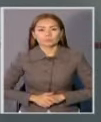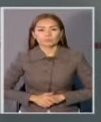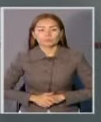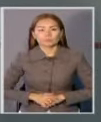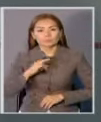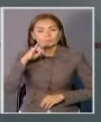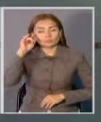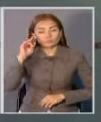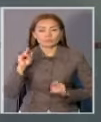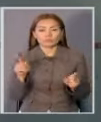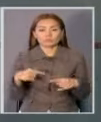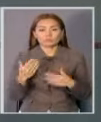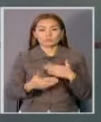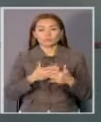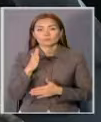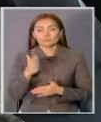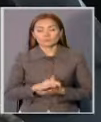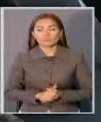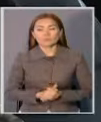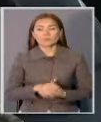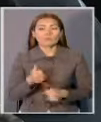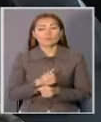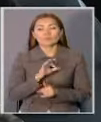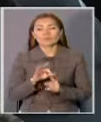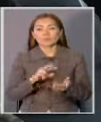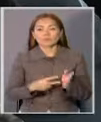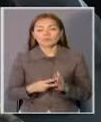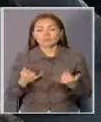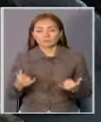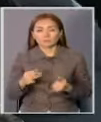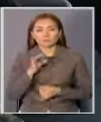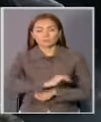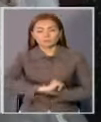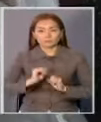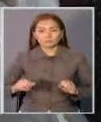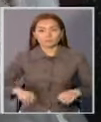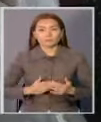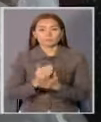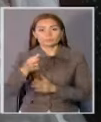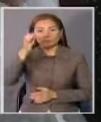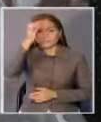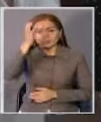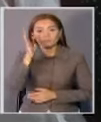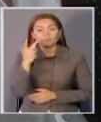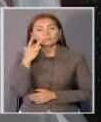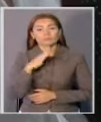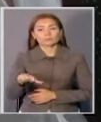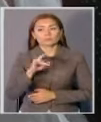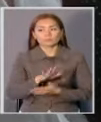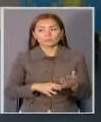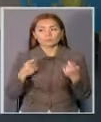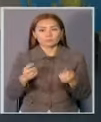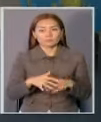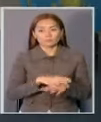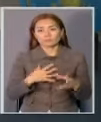вернулись в Казахстан, поднимать нашу экономику. Основная цель проекта – сделать возможность получения высшего образования в Америке доступным